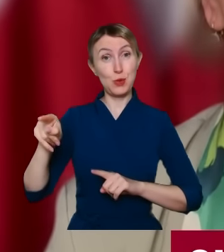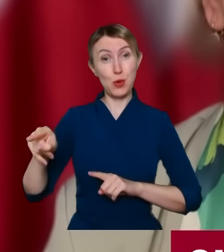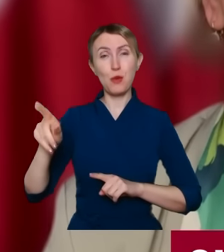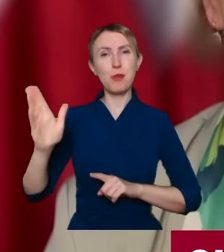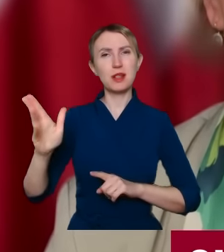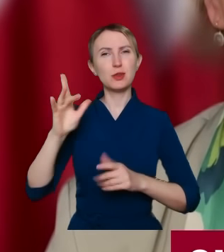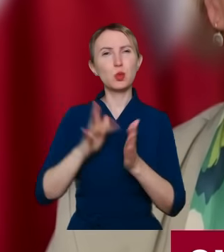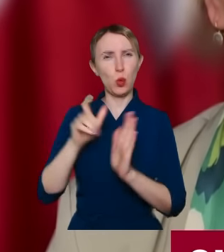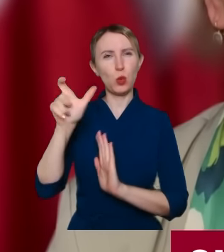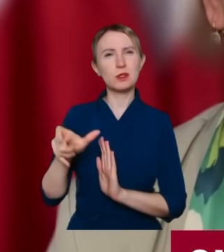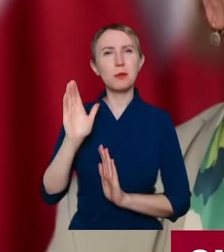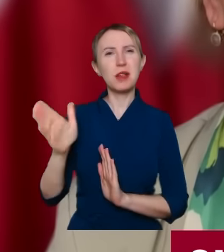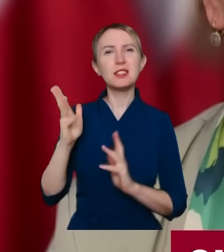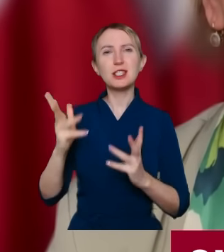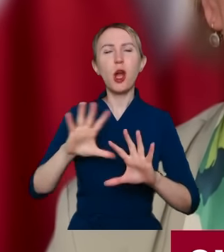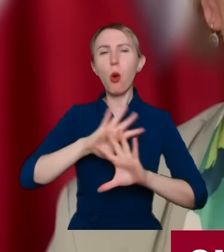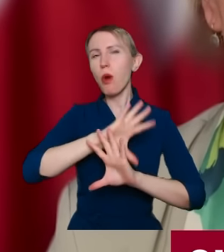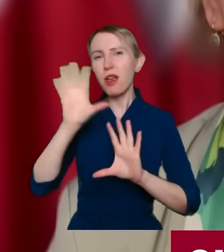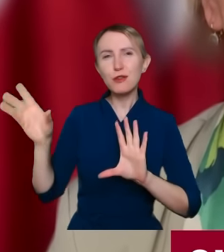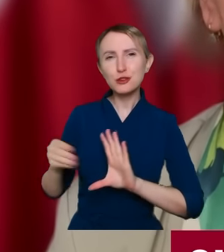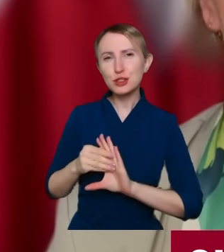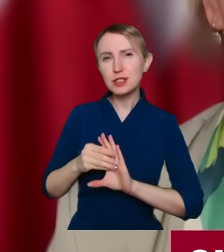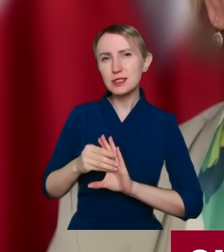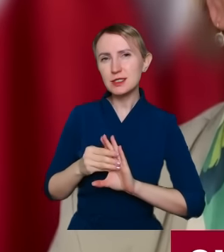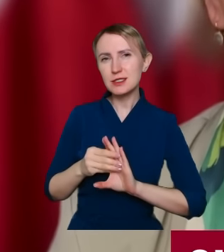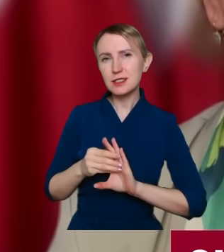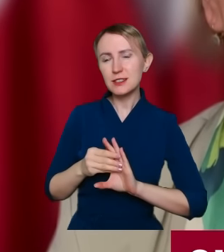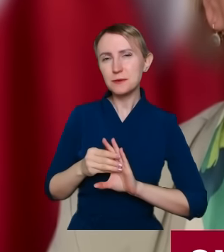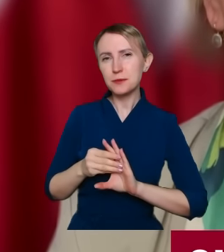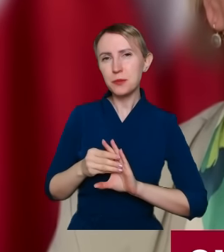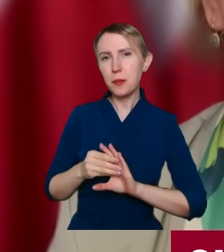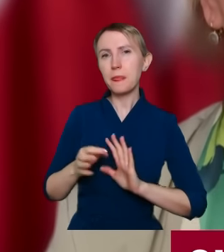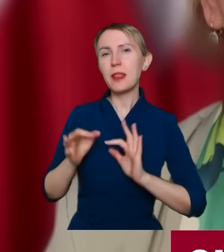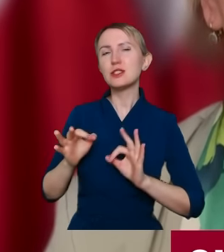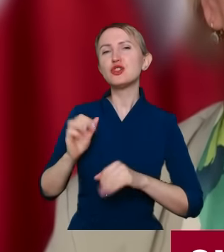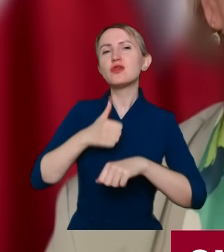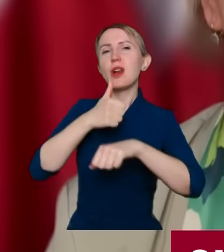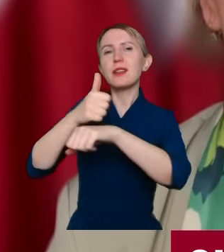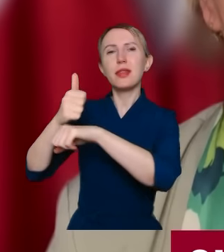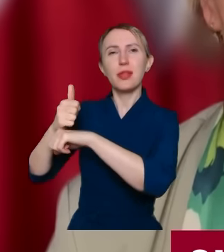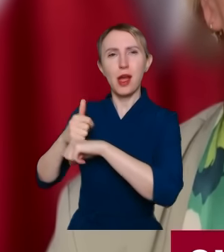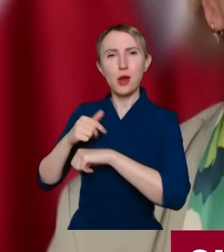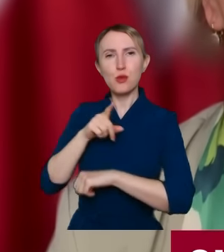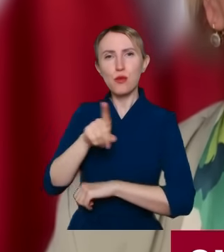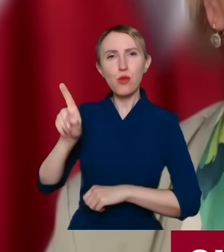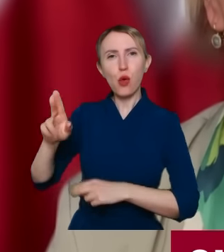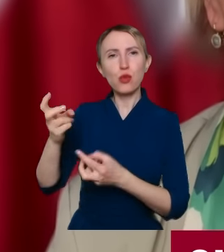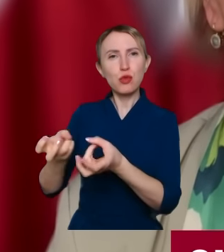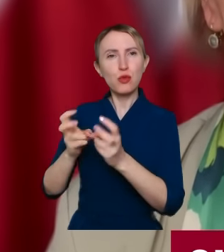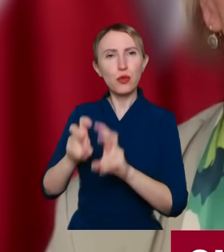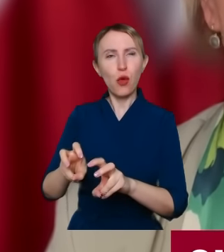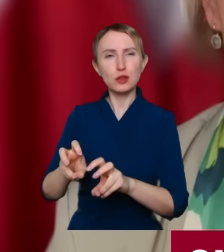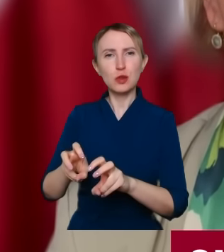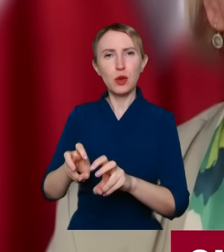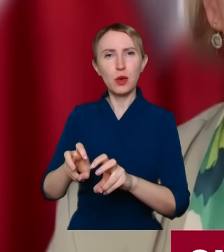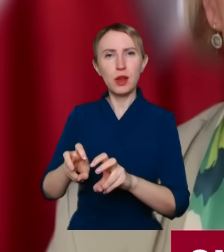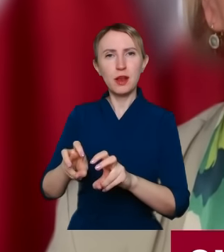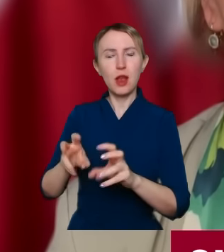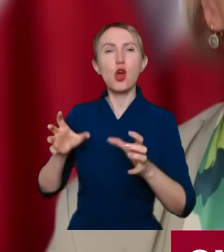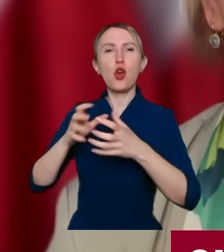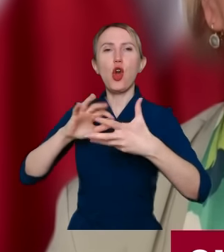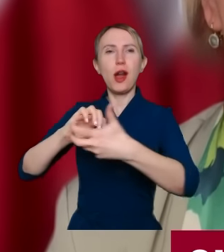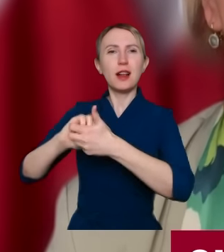naprawdę wszystkich dzisiejszych liderów którzy tworzą koalicję